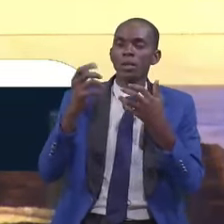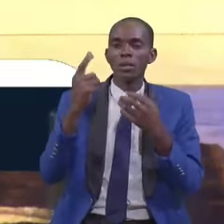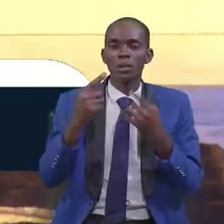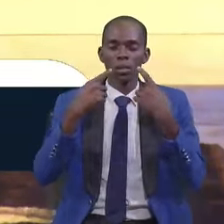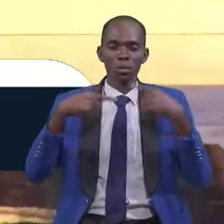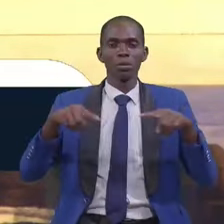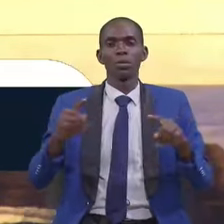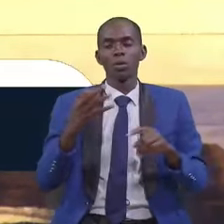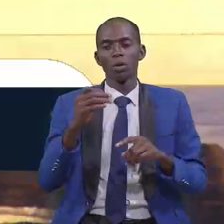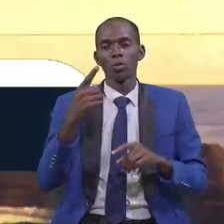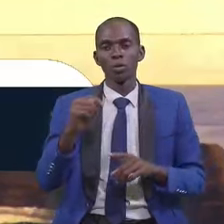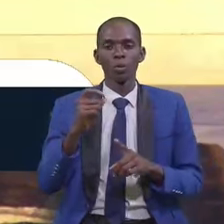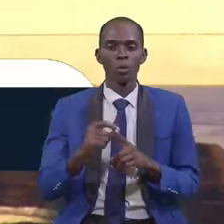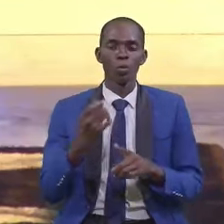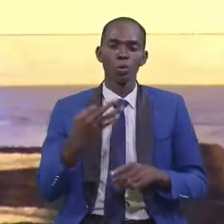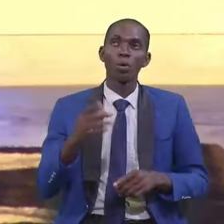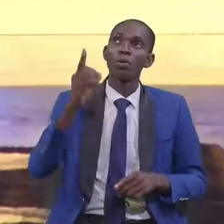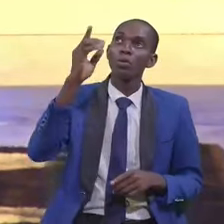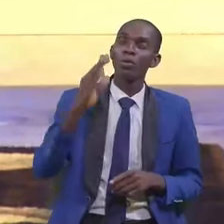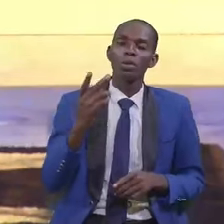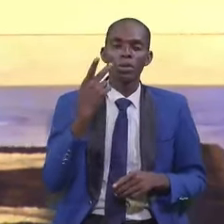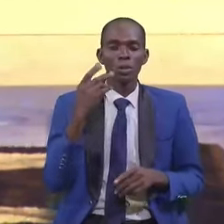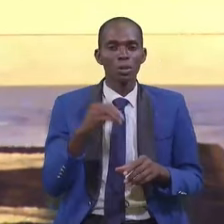de la promesse de Dieu. Je vais à